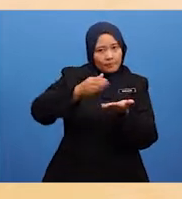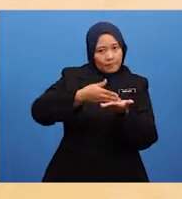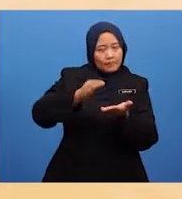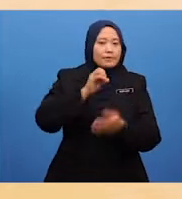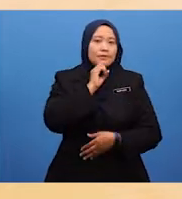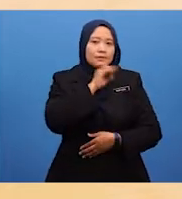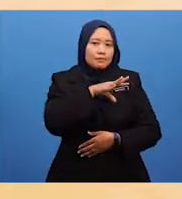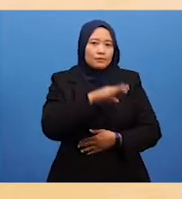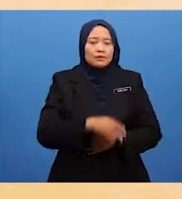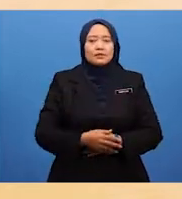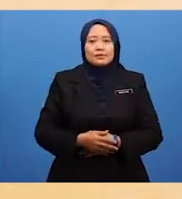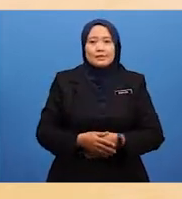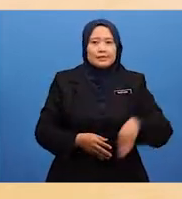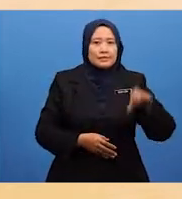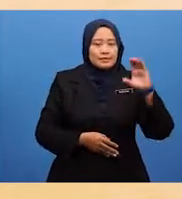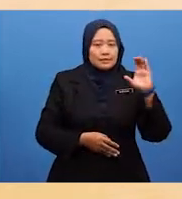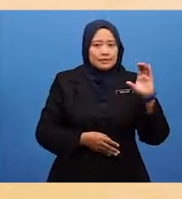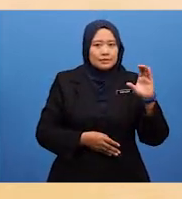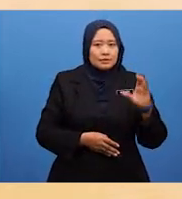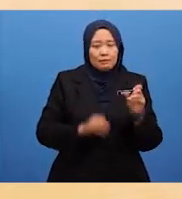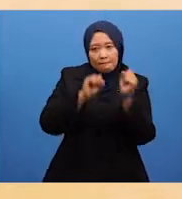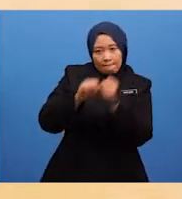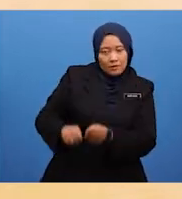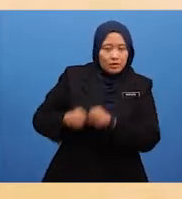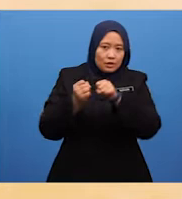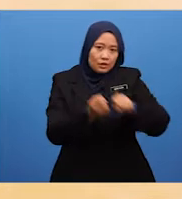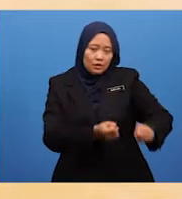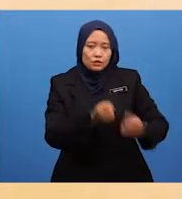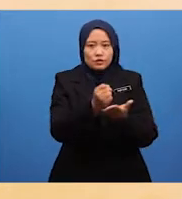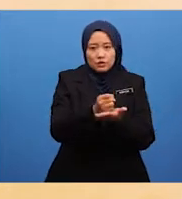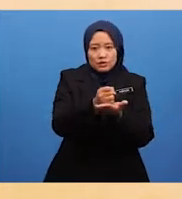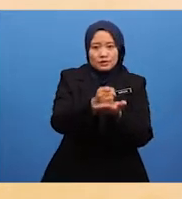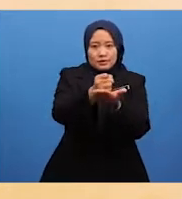sampah, dan C. Mendayung sampan.